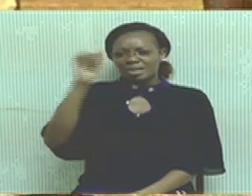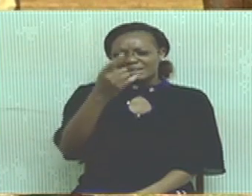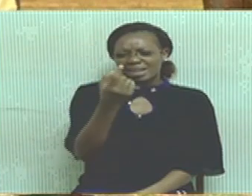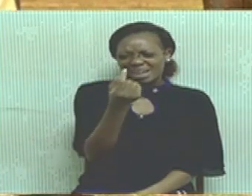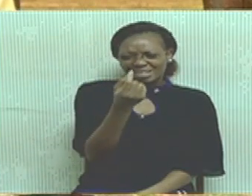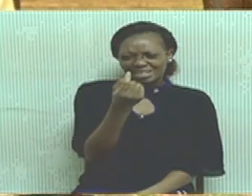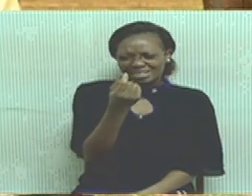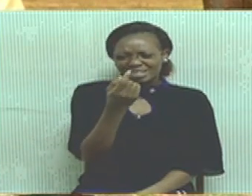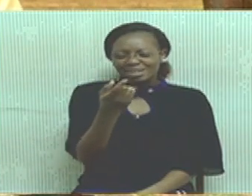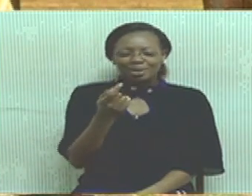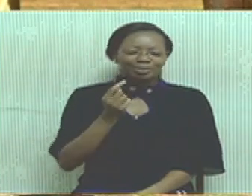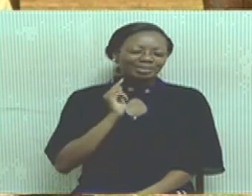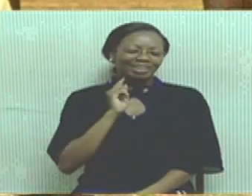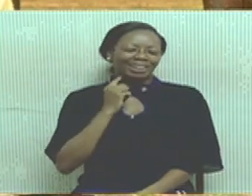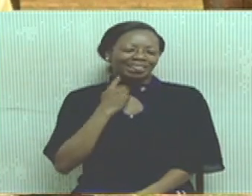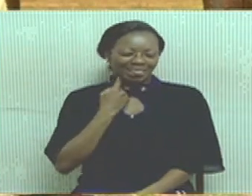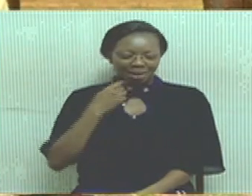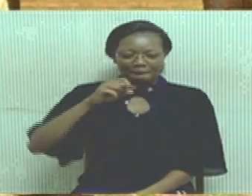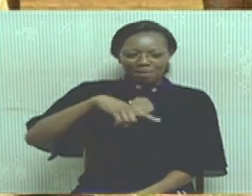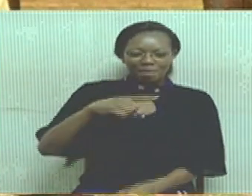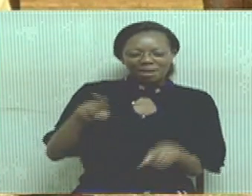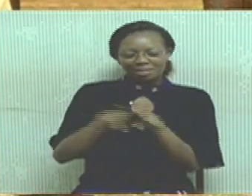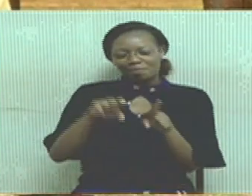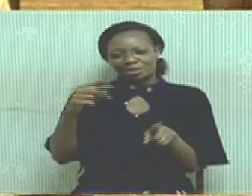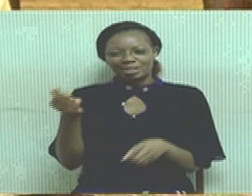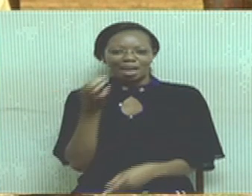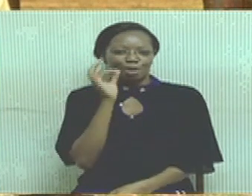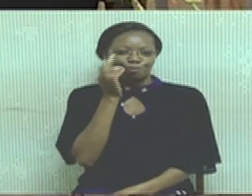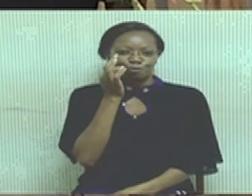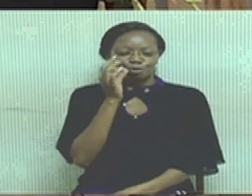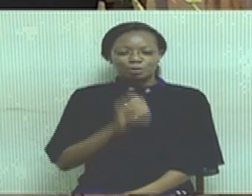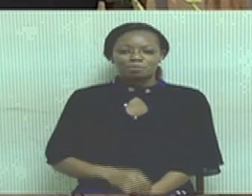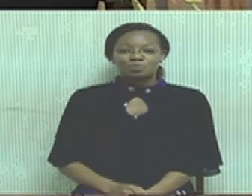sio mgumu kama upanzi wa matunda mengine yale. Karibu ujione.